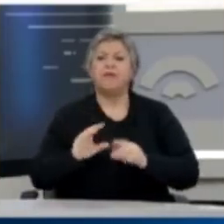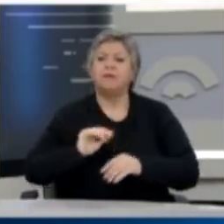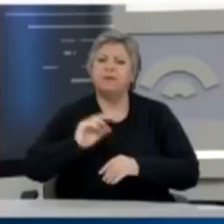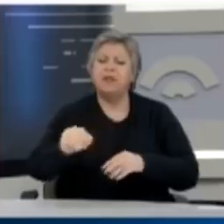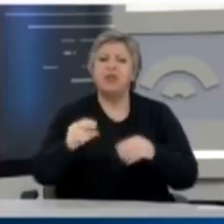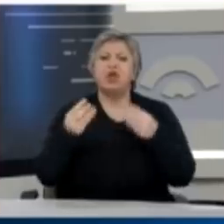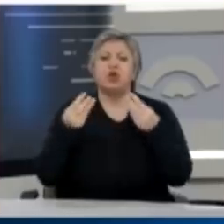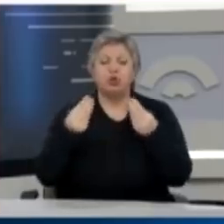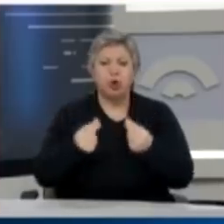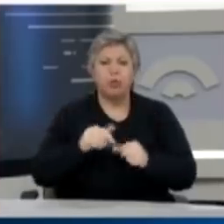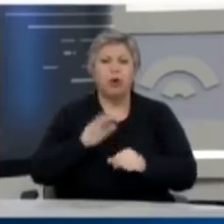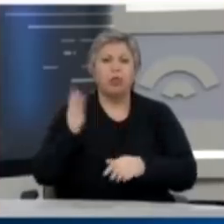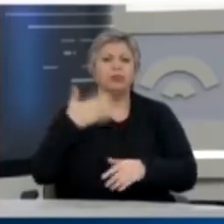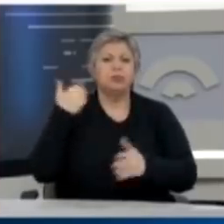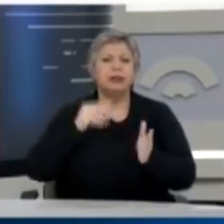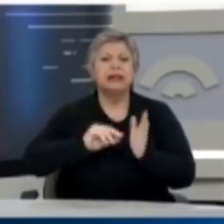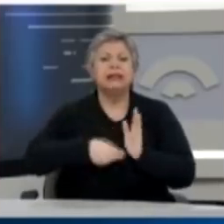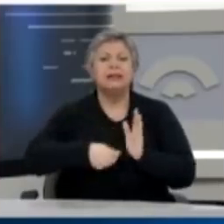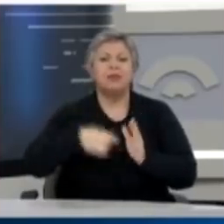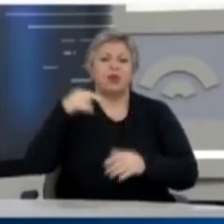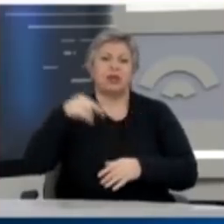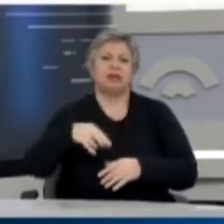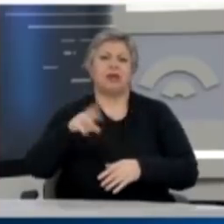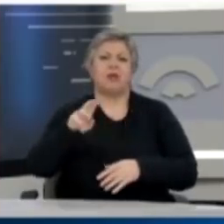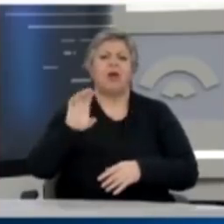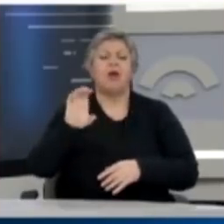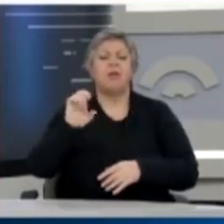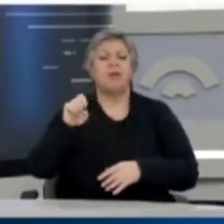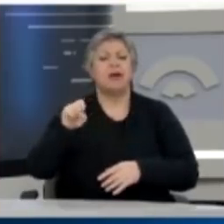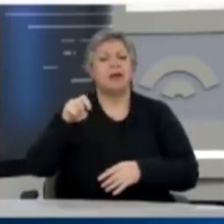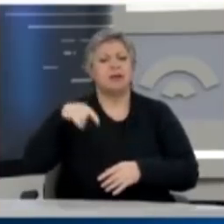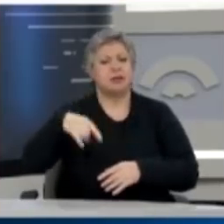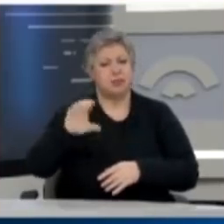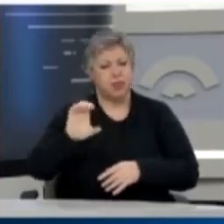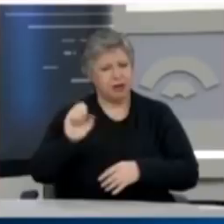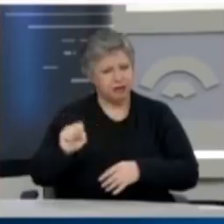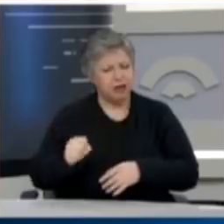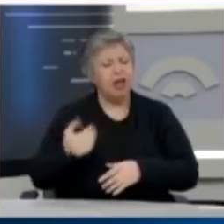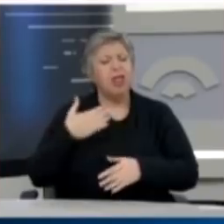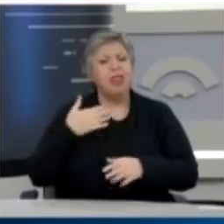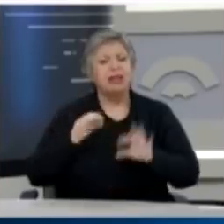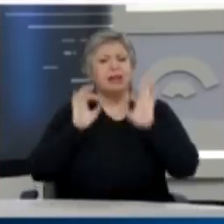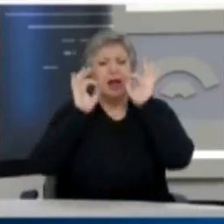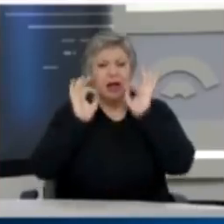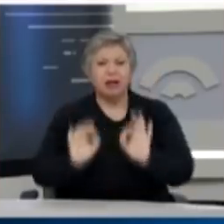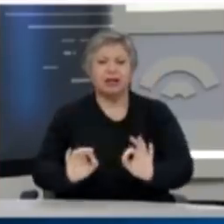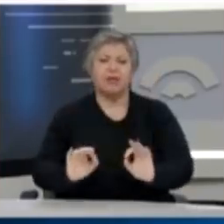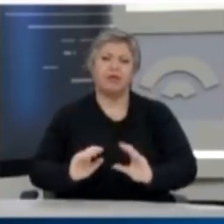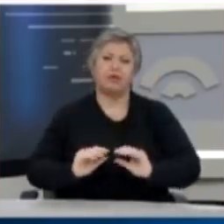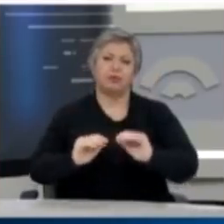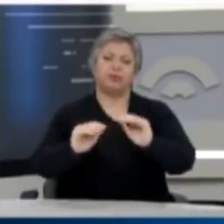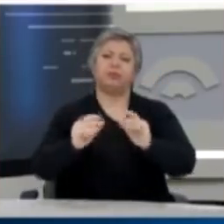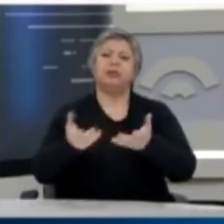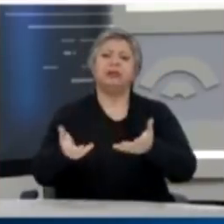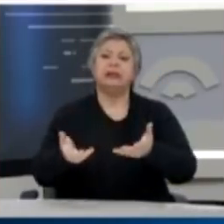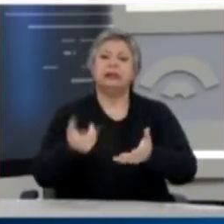Αυτό ακριβώς επιδιώκετε με την πρότασή σας για την εκλογή Προέδρου της Δημοκρατίας και τη λεγόμενη επικοδομητική